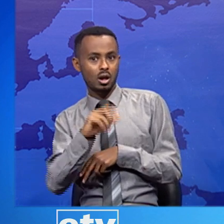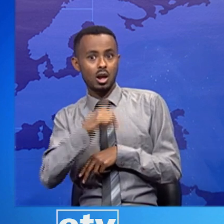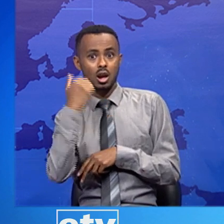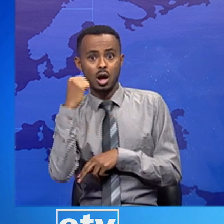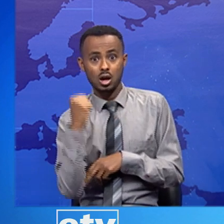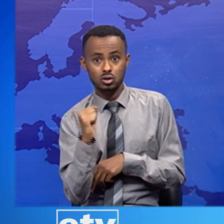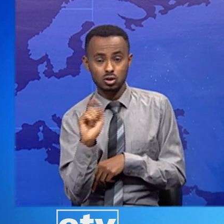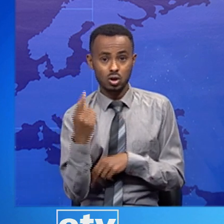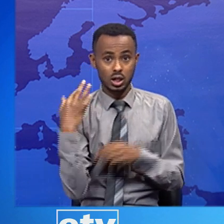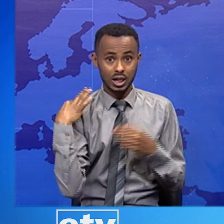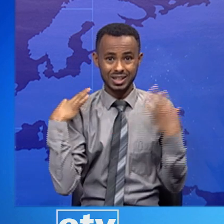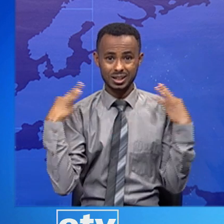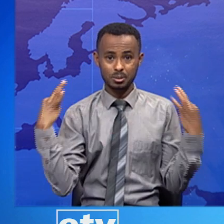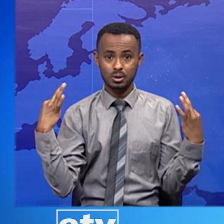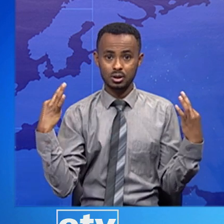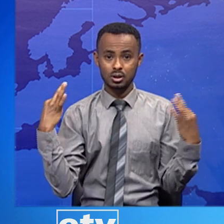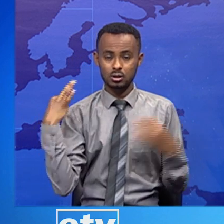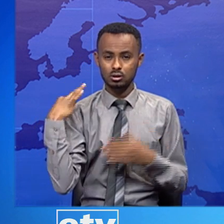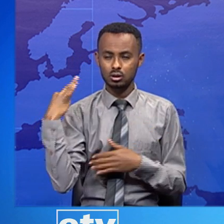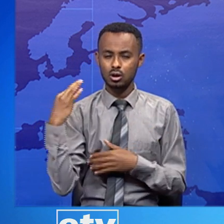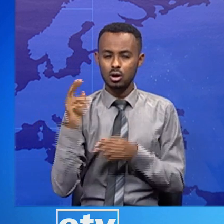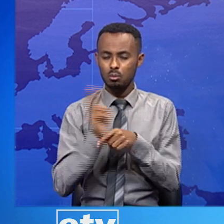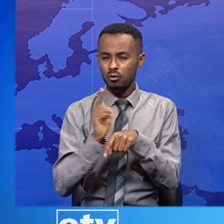ድዋርፍ የሆነ ግለሰብ